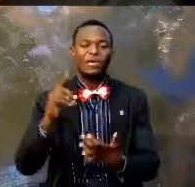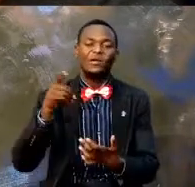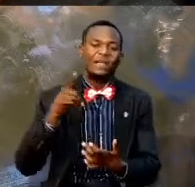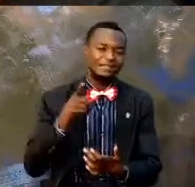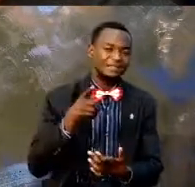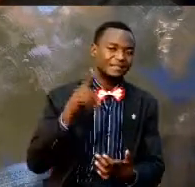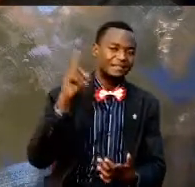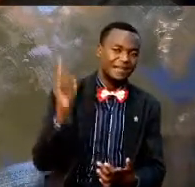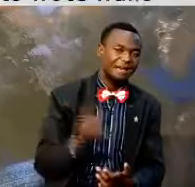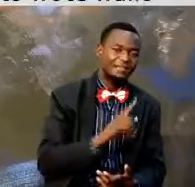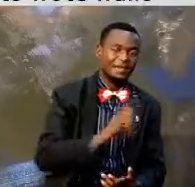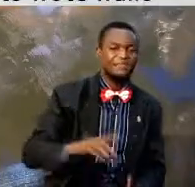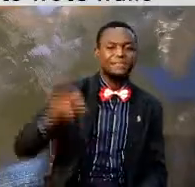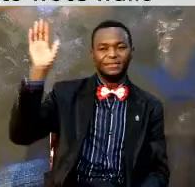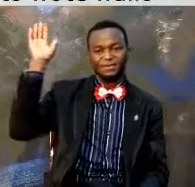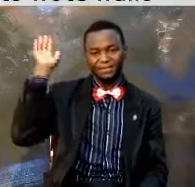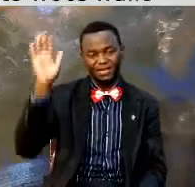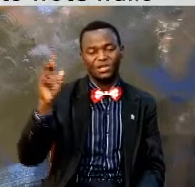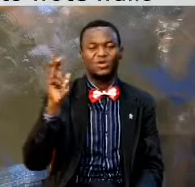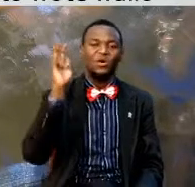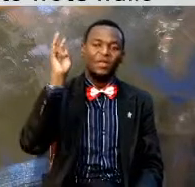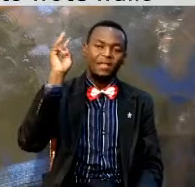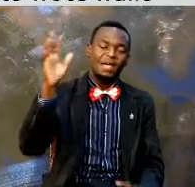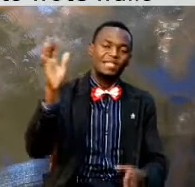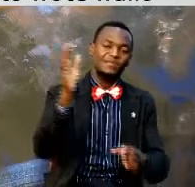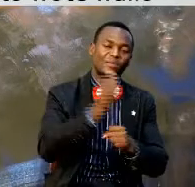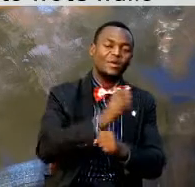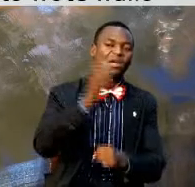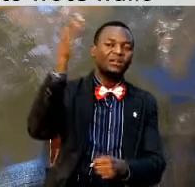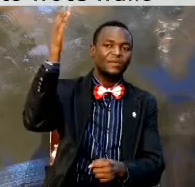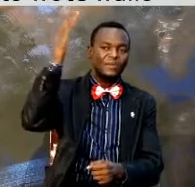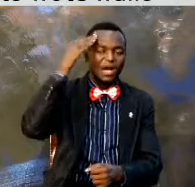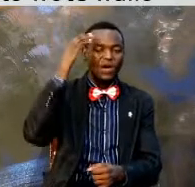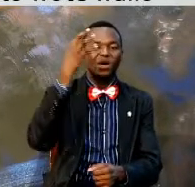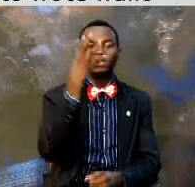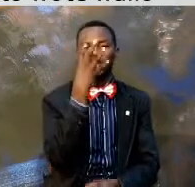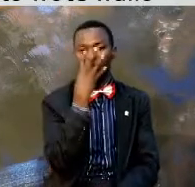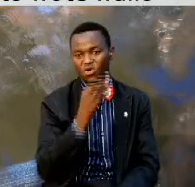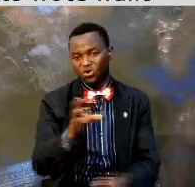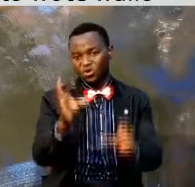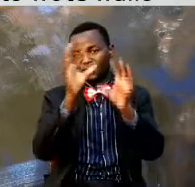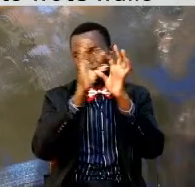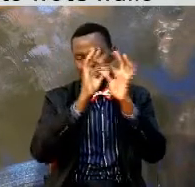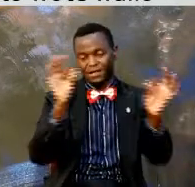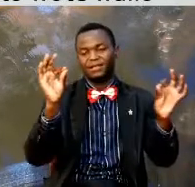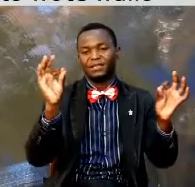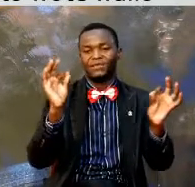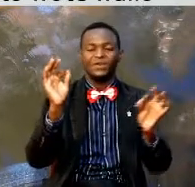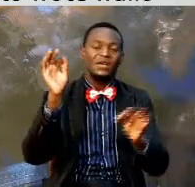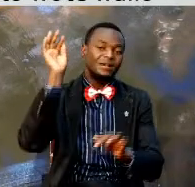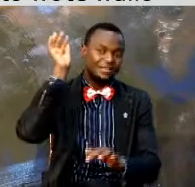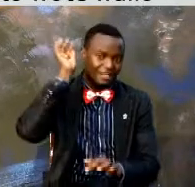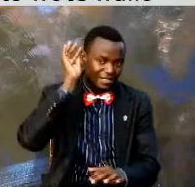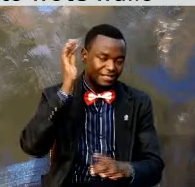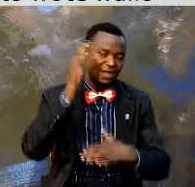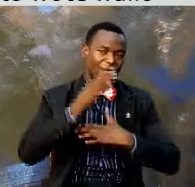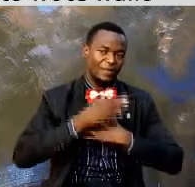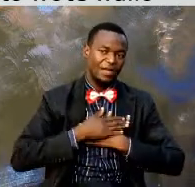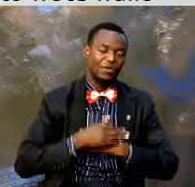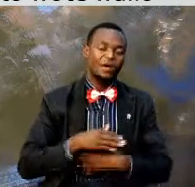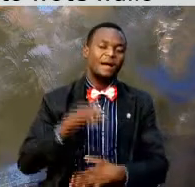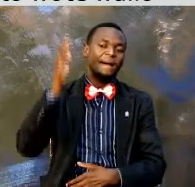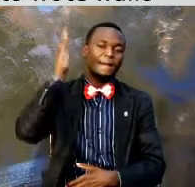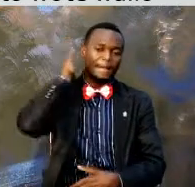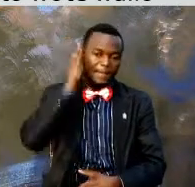dhambi zenu, nanyi mtapokea kipawa cha roho nani? Sikizeni wapendwa.